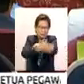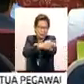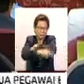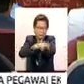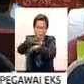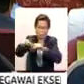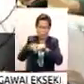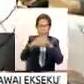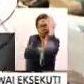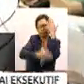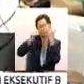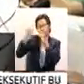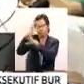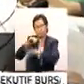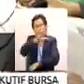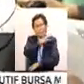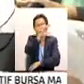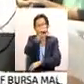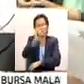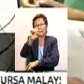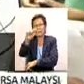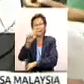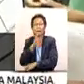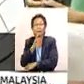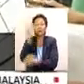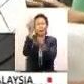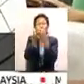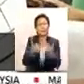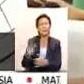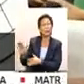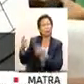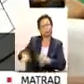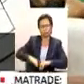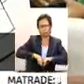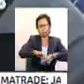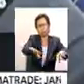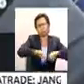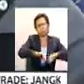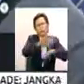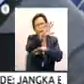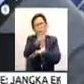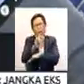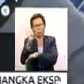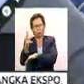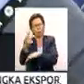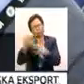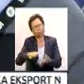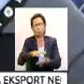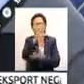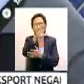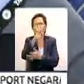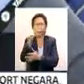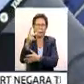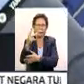terlibat di seluruh negara. Pengerusinya, Isa Ismail berkata, setakat ini pihaknya telah mengedarkan 50,000 kit berkenaan yang